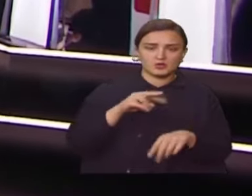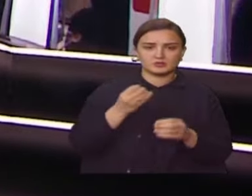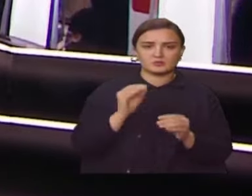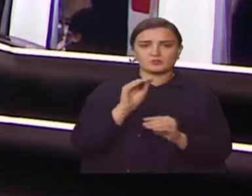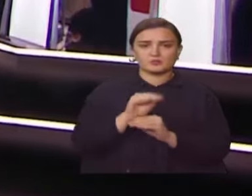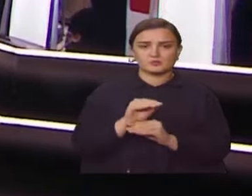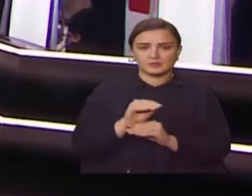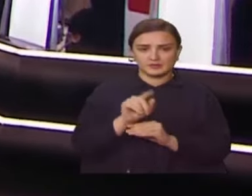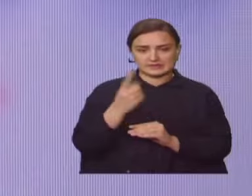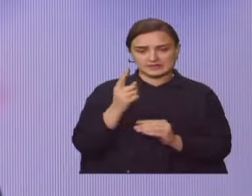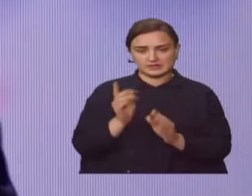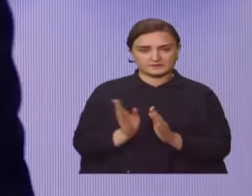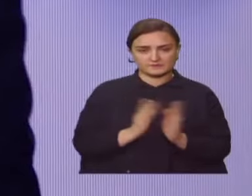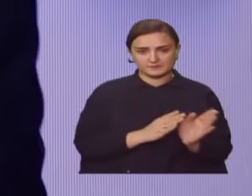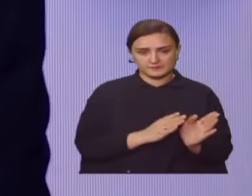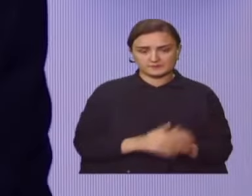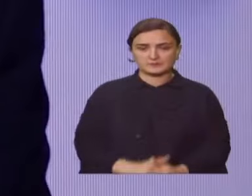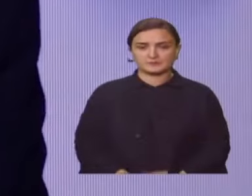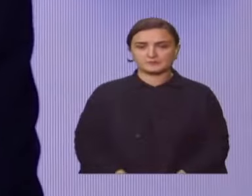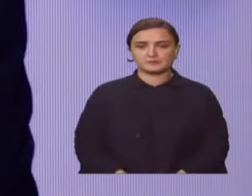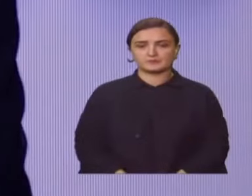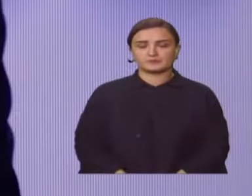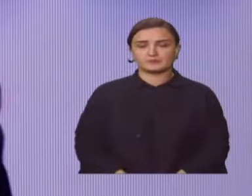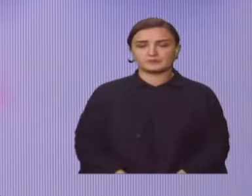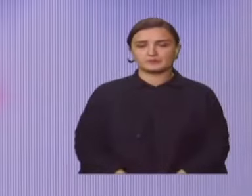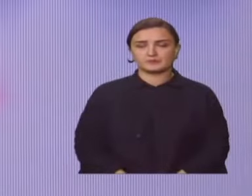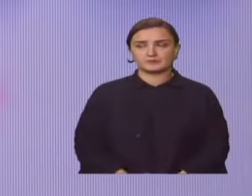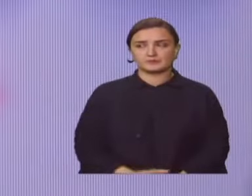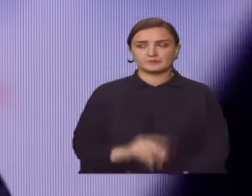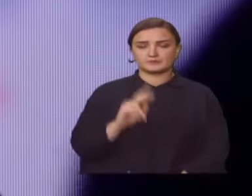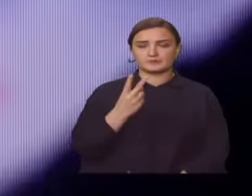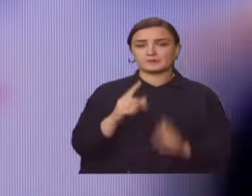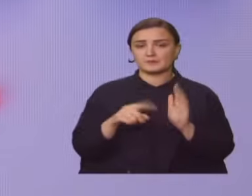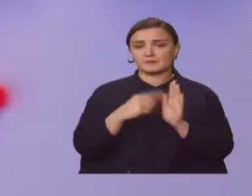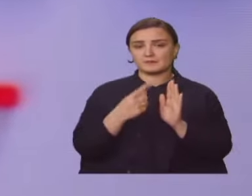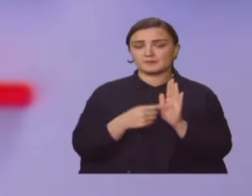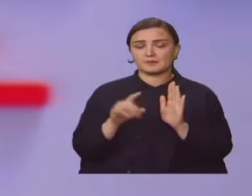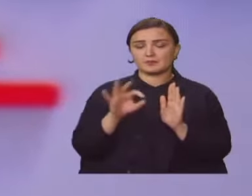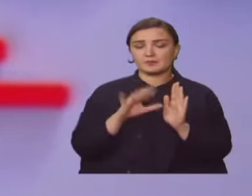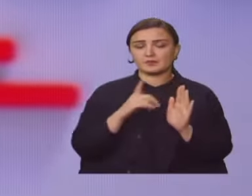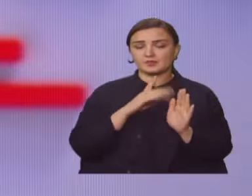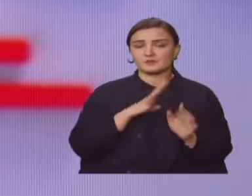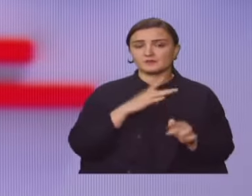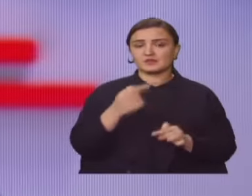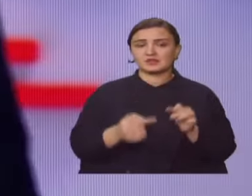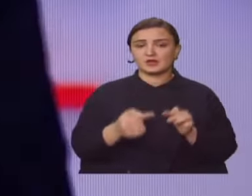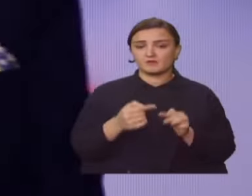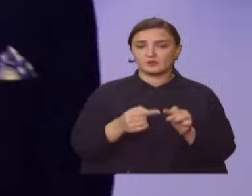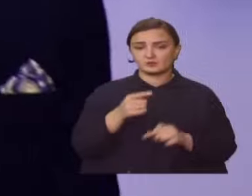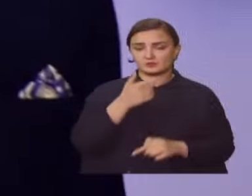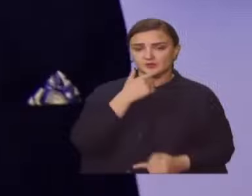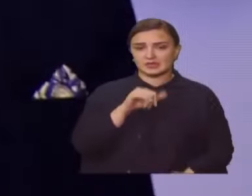გასამაგდა, ეს ერთი ნაწილია და მეორე საკითხი ეცეღან რაზეც დაობდით ბატონ ალექსანდრესთან,